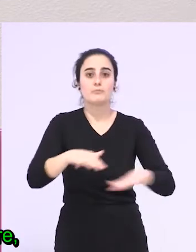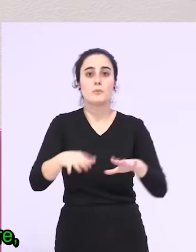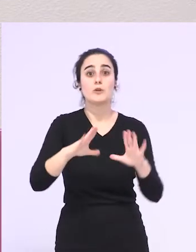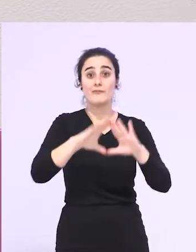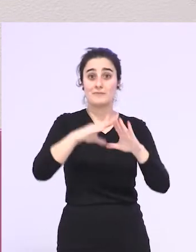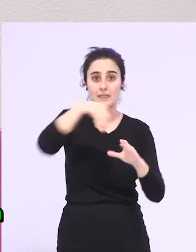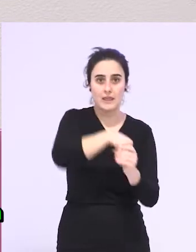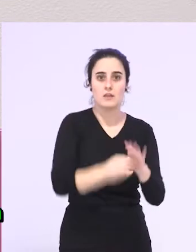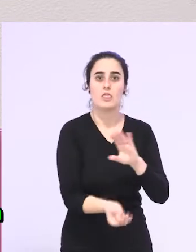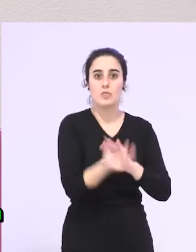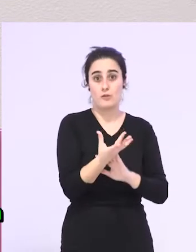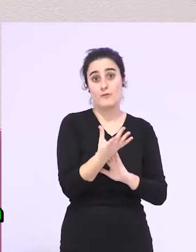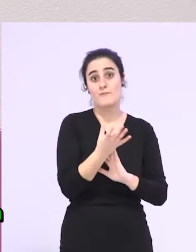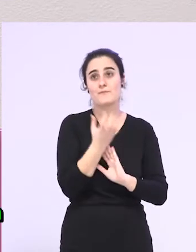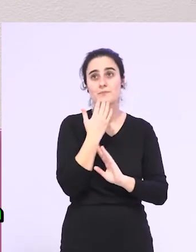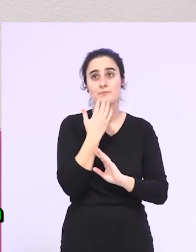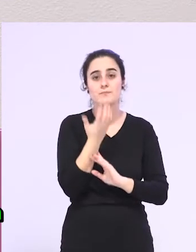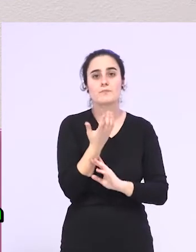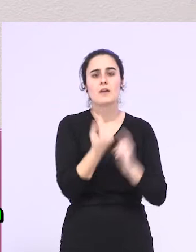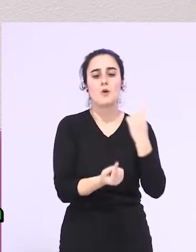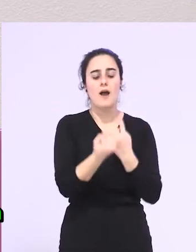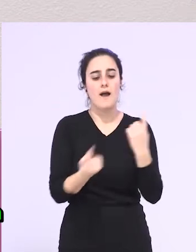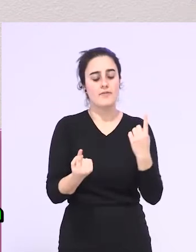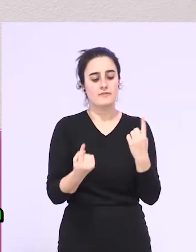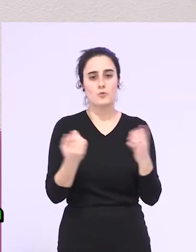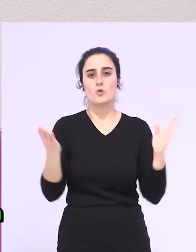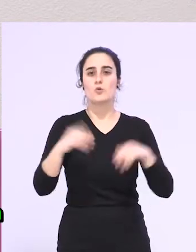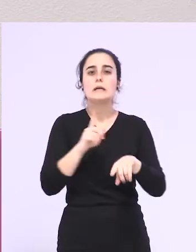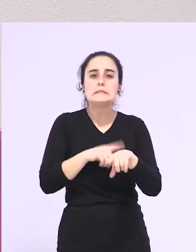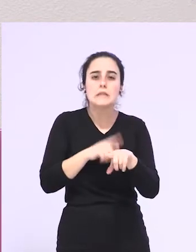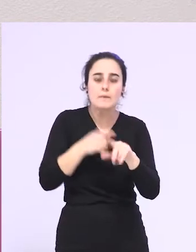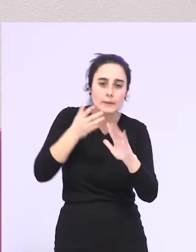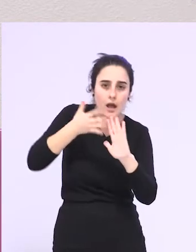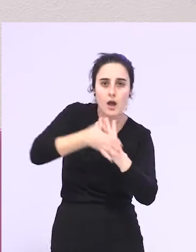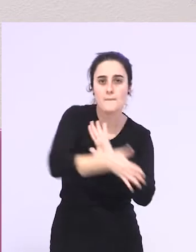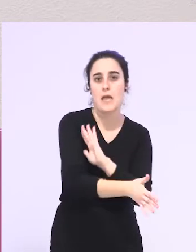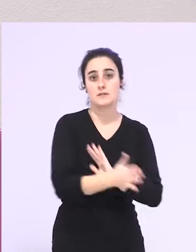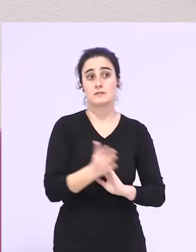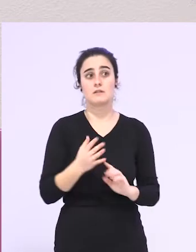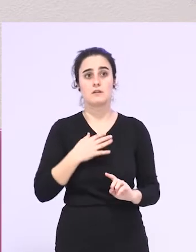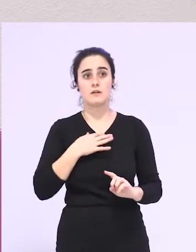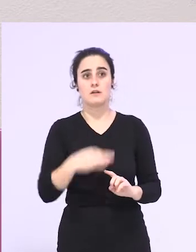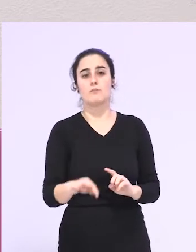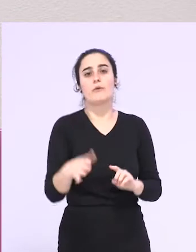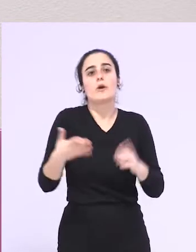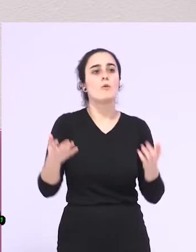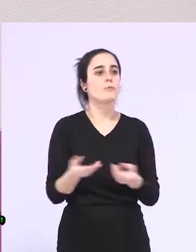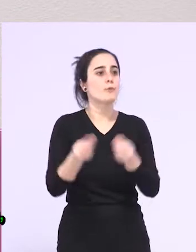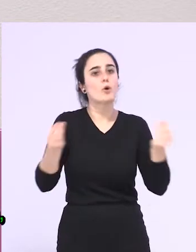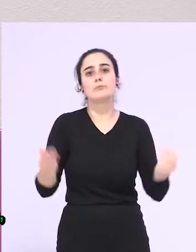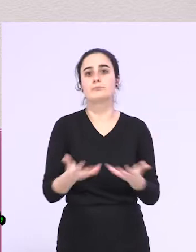barruan baita ere, ez, eta batzutan ez dugu demora hartzen horiek esplikatzeko. Eta behar bada gelditu daitezke lauso. Baina azkenean